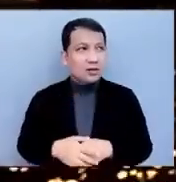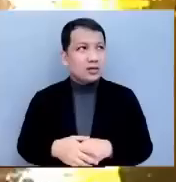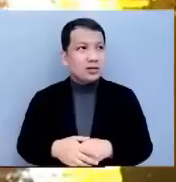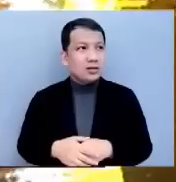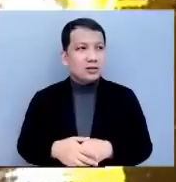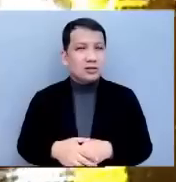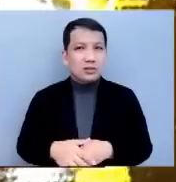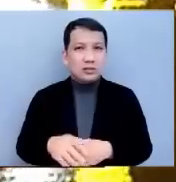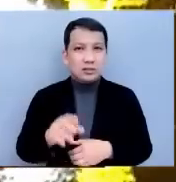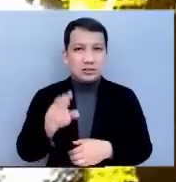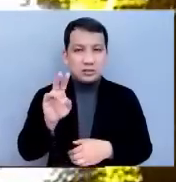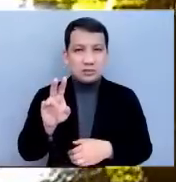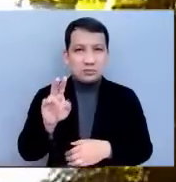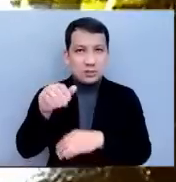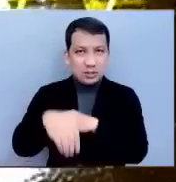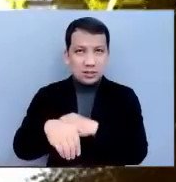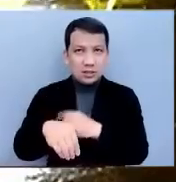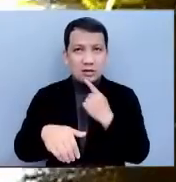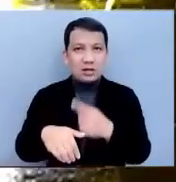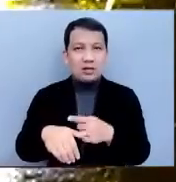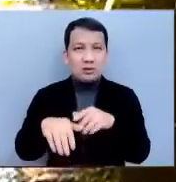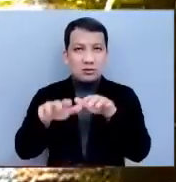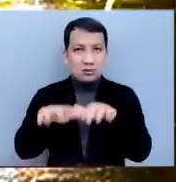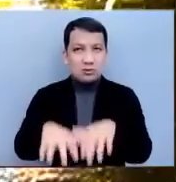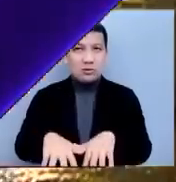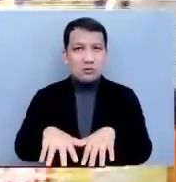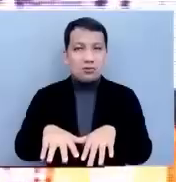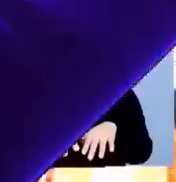6 na ng gabi nang humupa ang tubig.